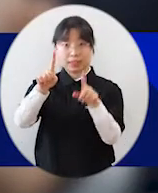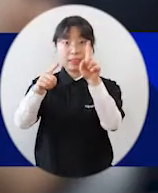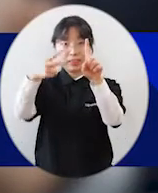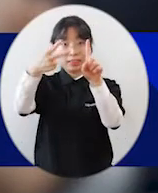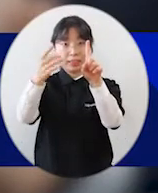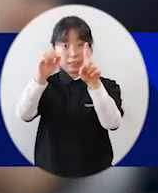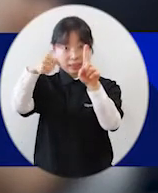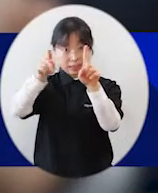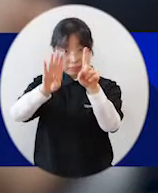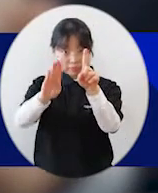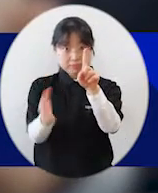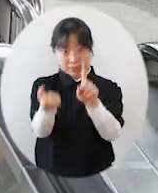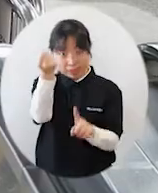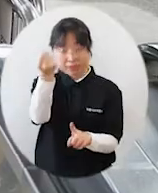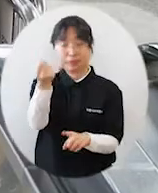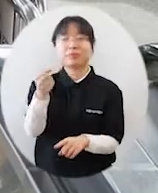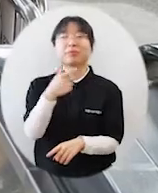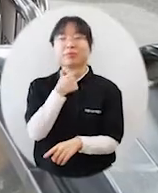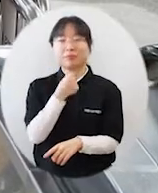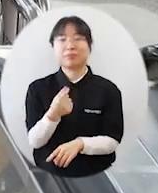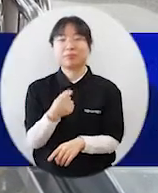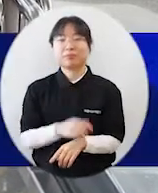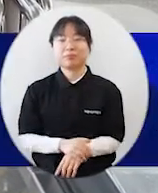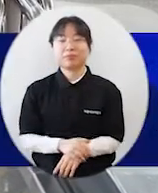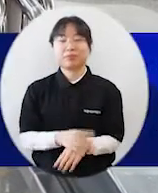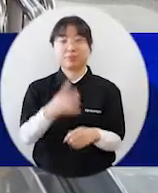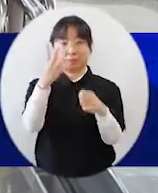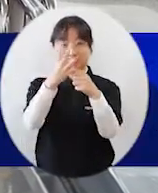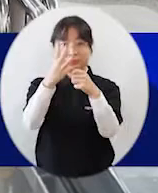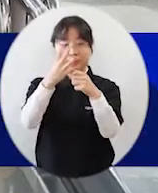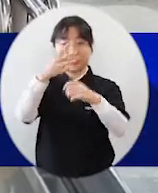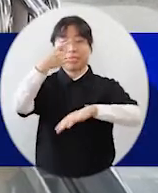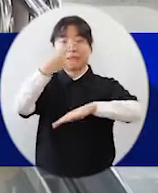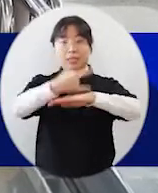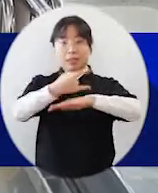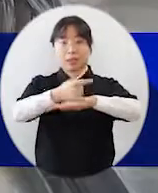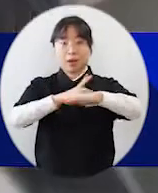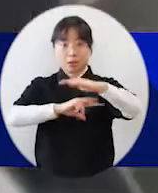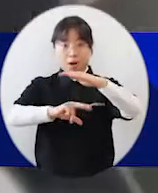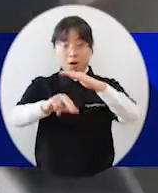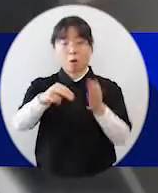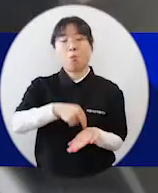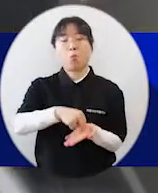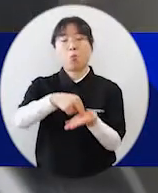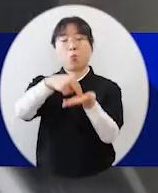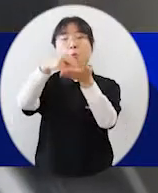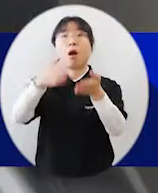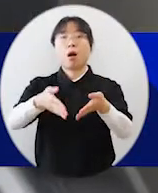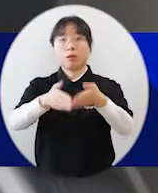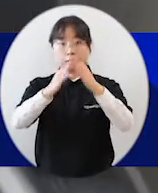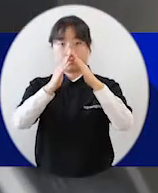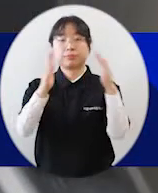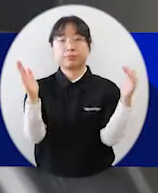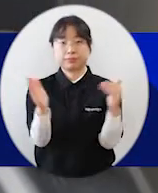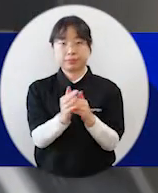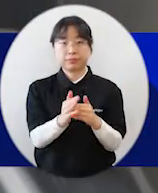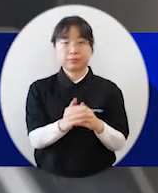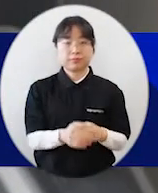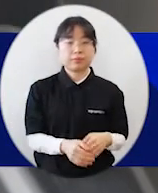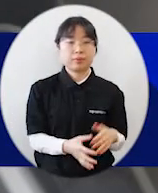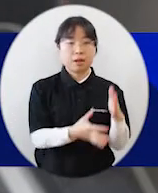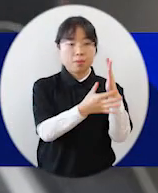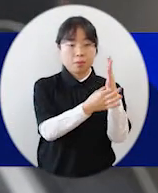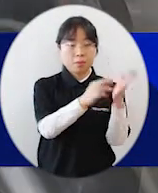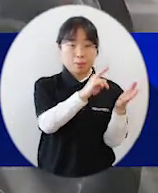될까요 네 번째 소식은 위 학력 에스컬레이터 개통 입니다 역 광장에서 매표소까지